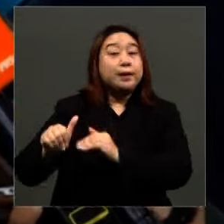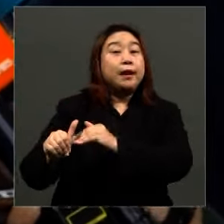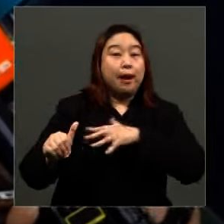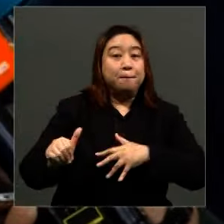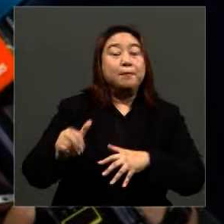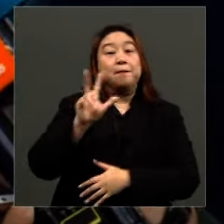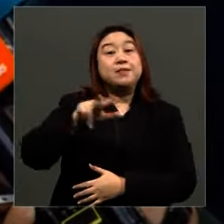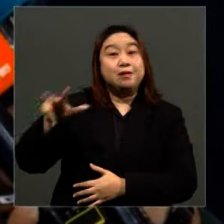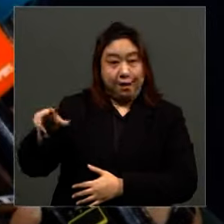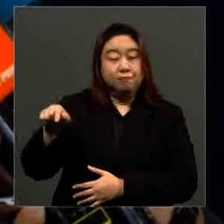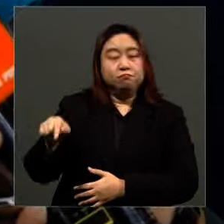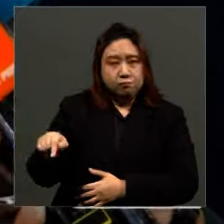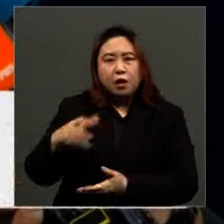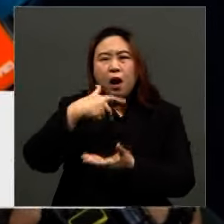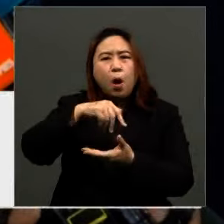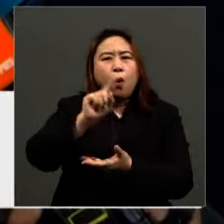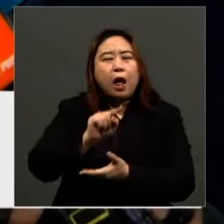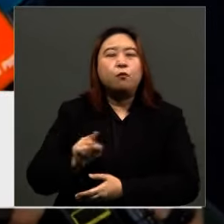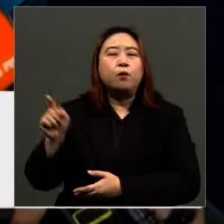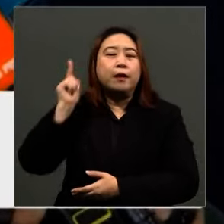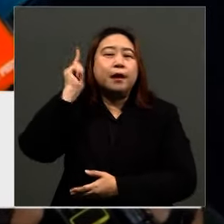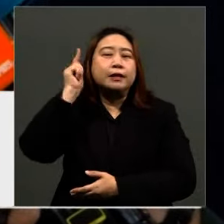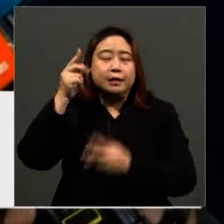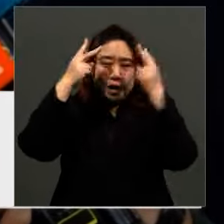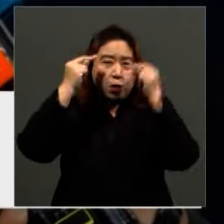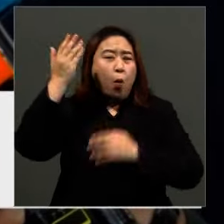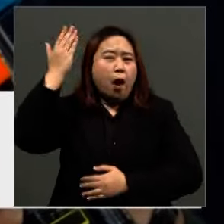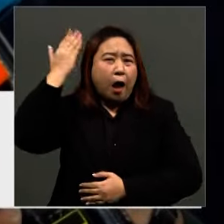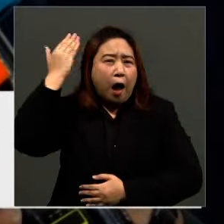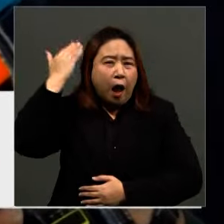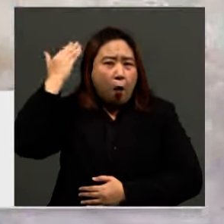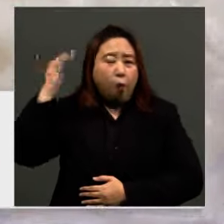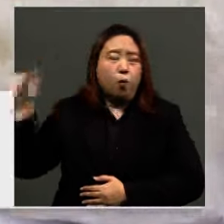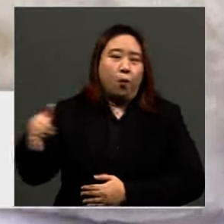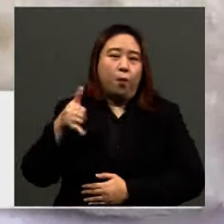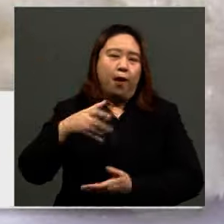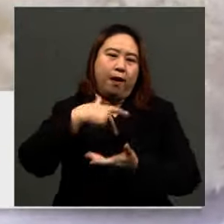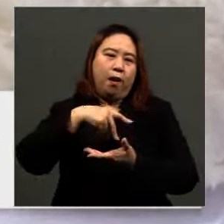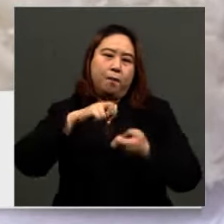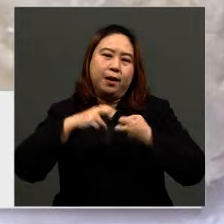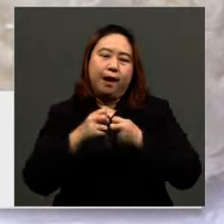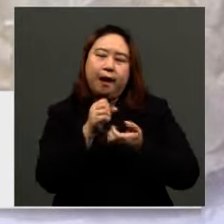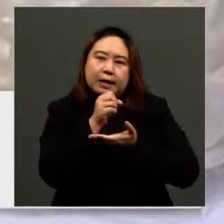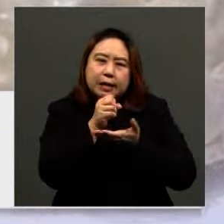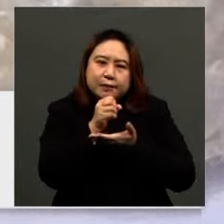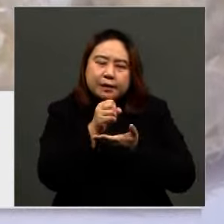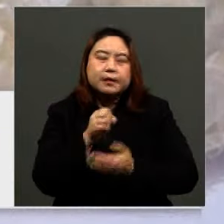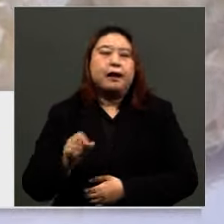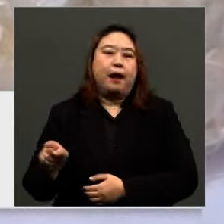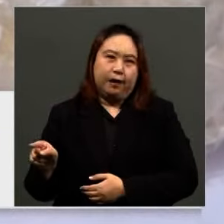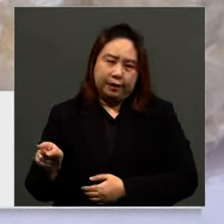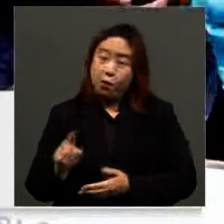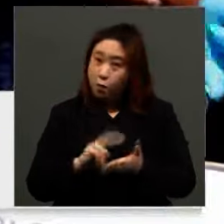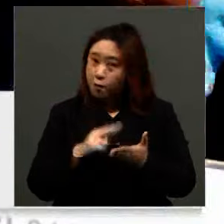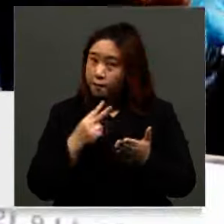เพื่อไทยกล่าวถึงกรณีที่นายทักษิณชินวัตรอดีตนายกรัฐมนตรีพูดถึงปัญหายาเสพติดถือว่าเป็นการส่งสัญญาณ